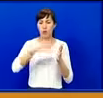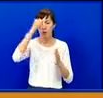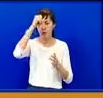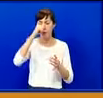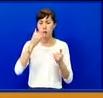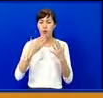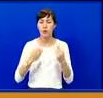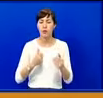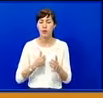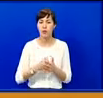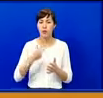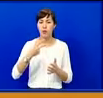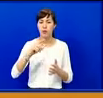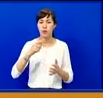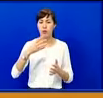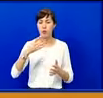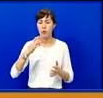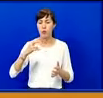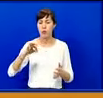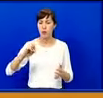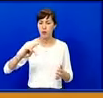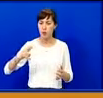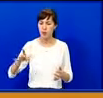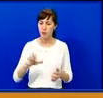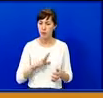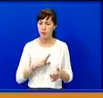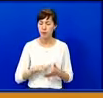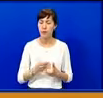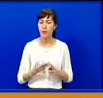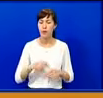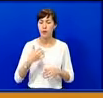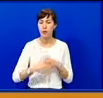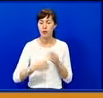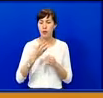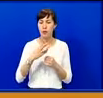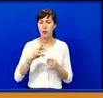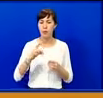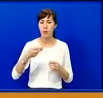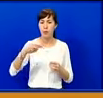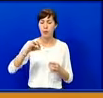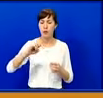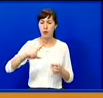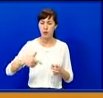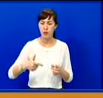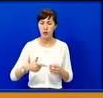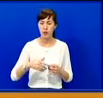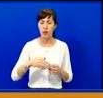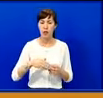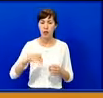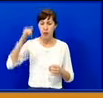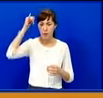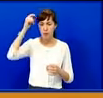бүгінгі таңда 24 миллиард теңгені құрап отыр ауыл шаруашылық өнім көлемі. Оның ішінде 14 миллиард теңгесі мал шаруашылығынан,